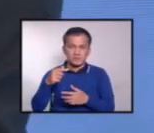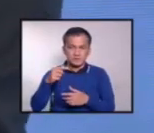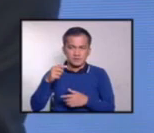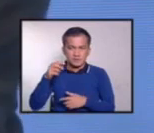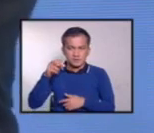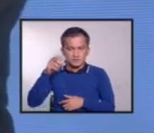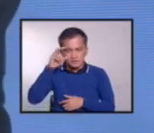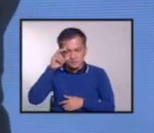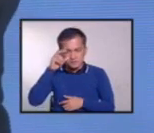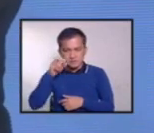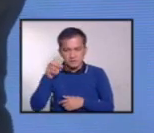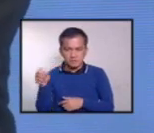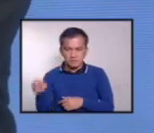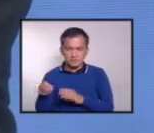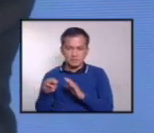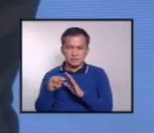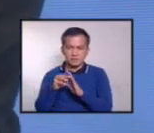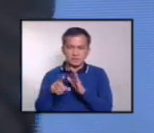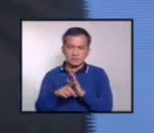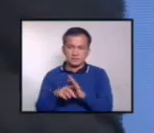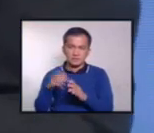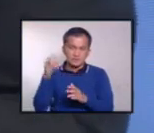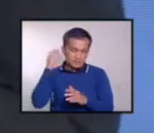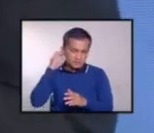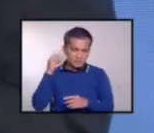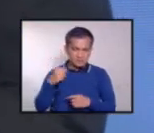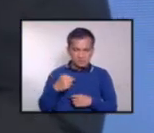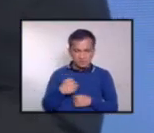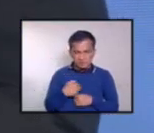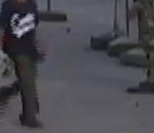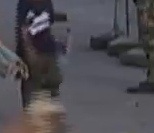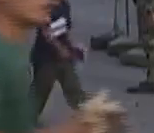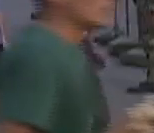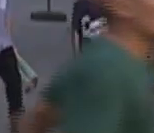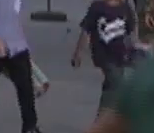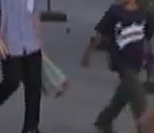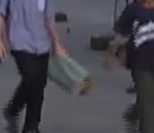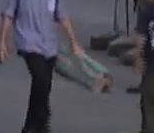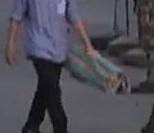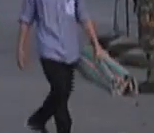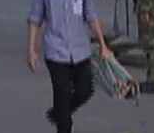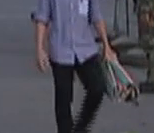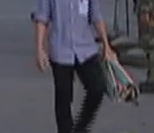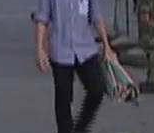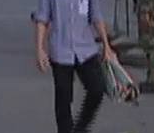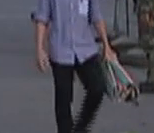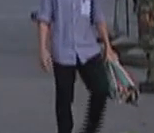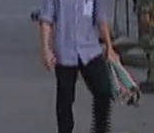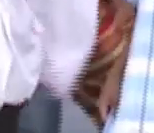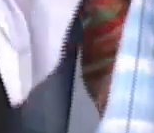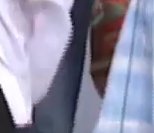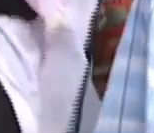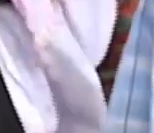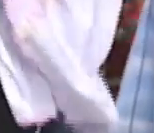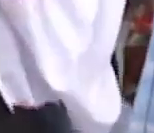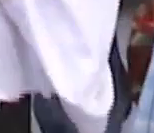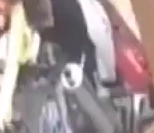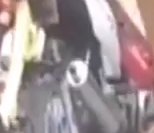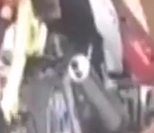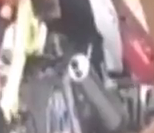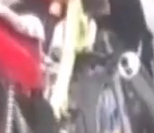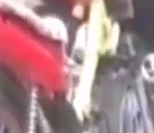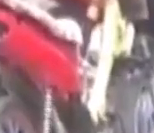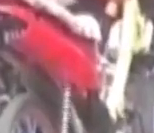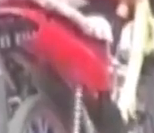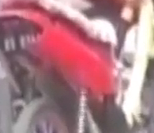nag-impose ng martial law sa Mindanao, at ako ay isang profesor, tututulang ko ba? Tututulang ko pa rin. Kasi hindi